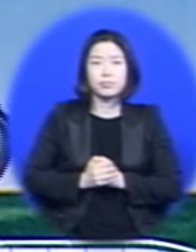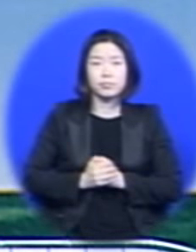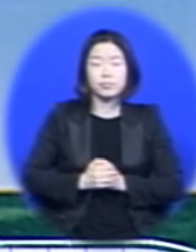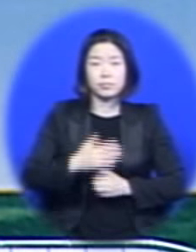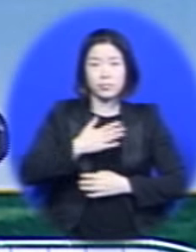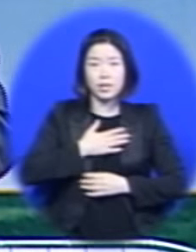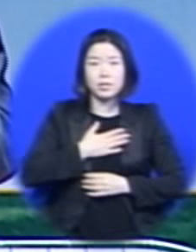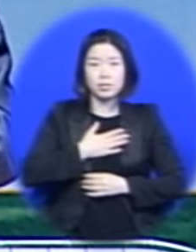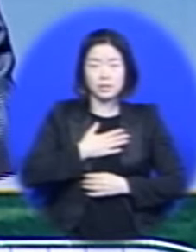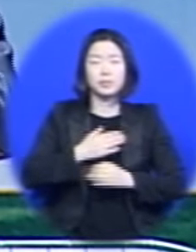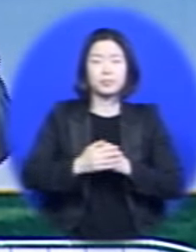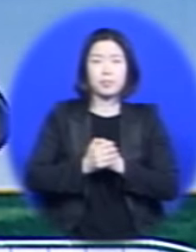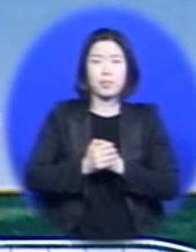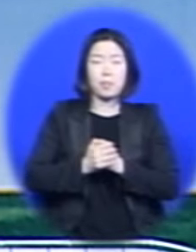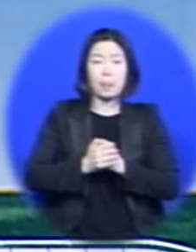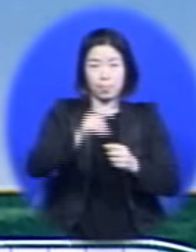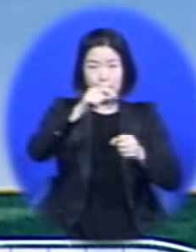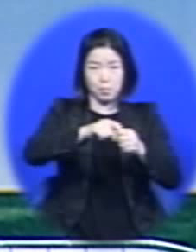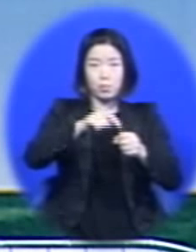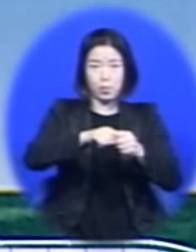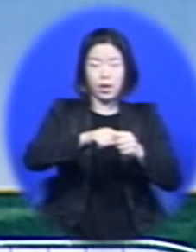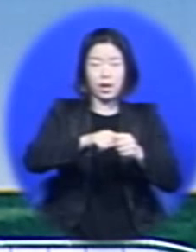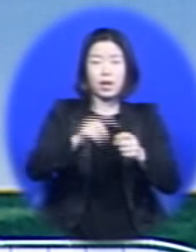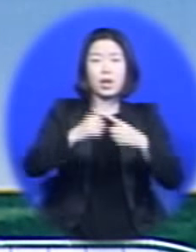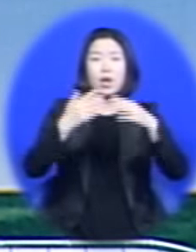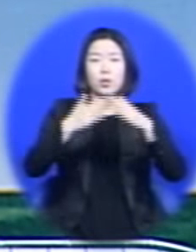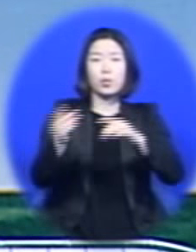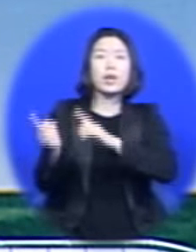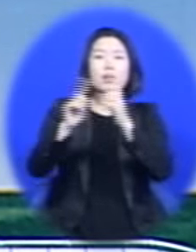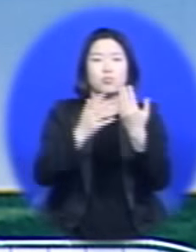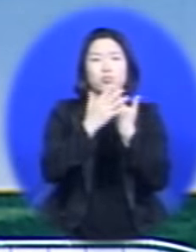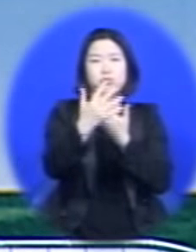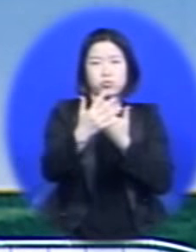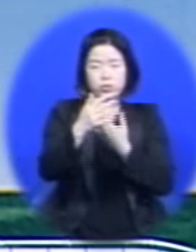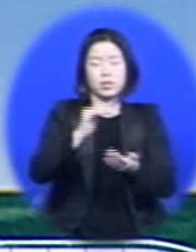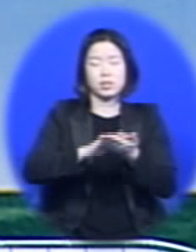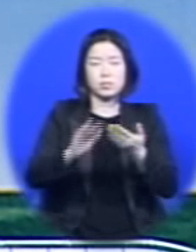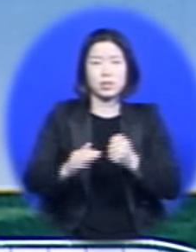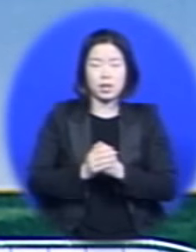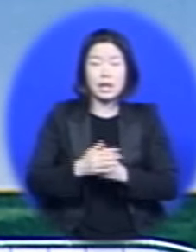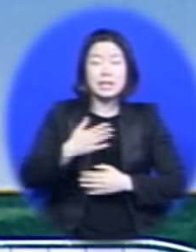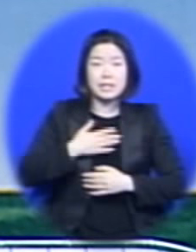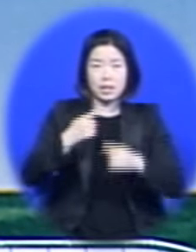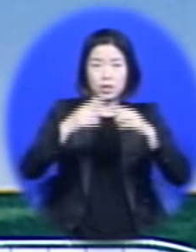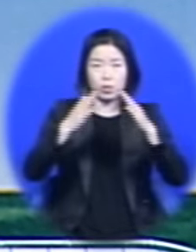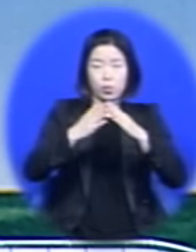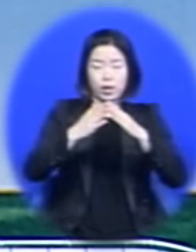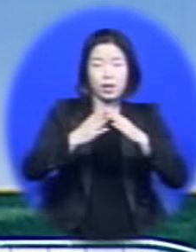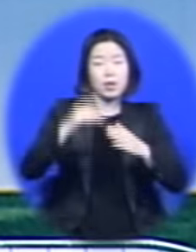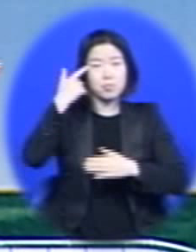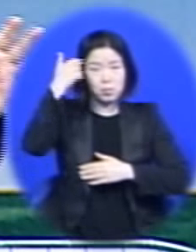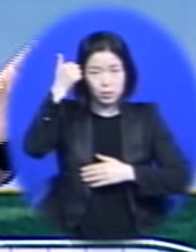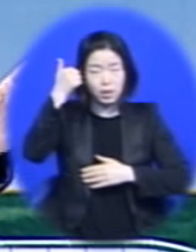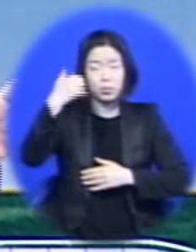저는 목표가 교회 부흥이었습니다. 제가 교회 목사고 담임 목사, 목회를 하니까